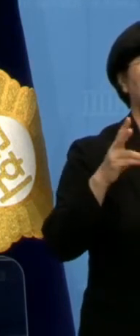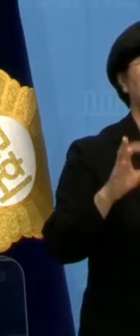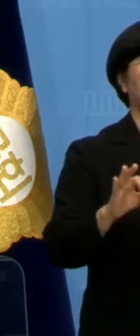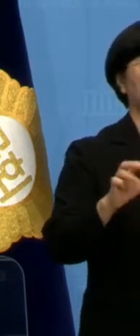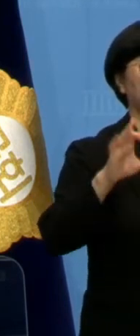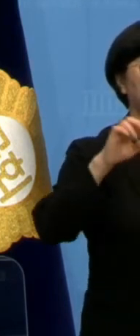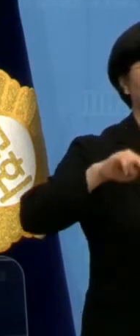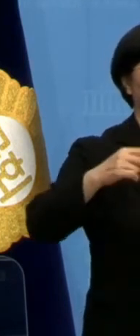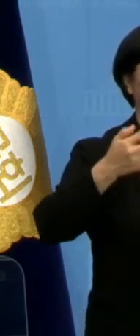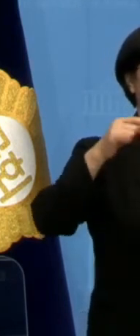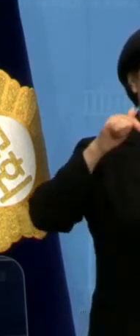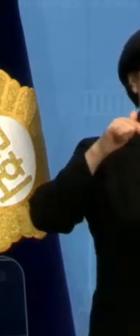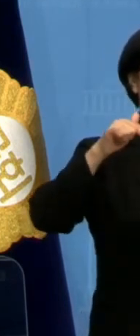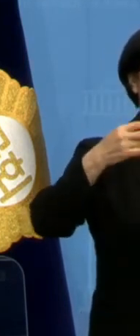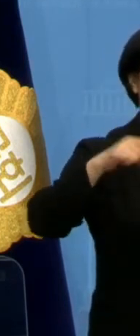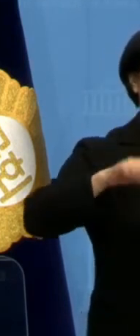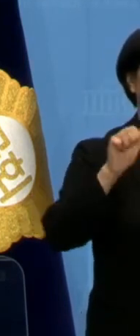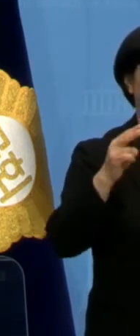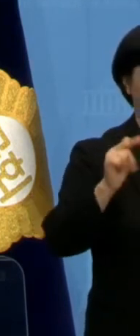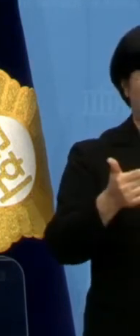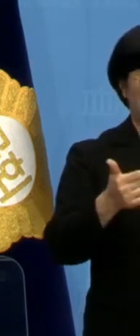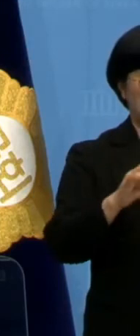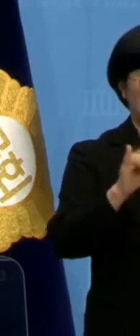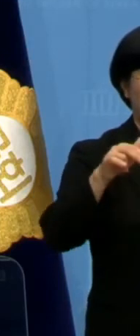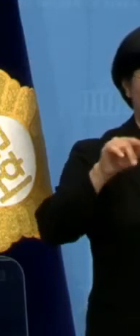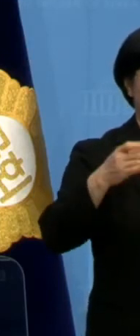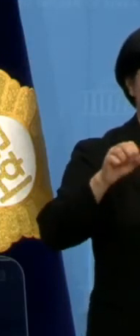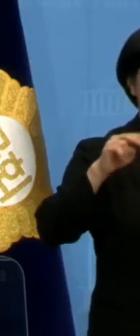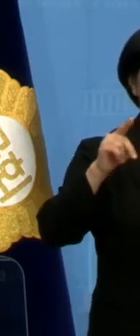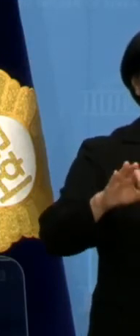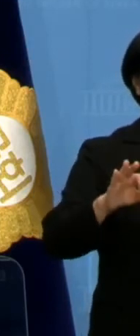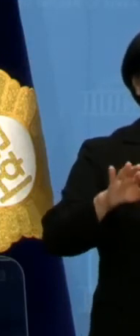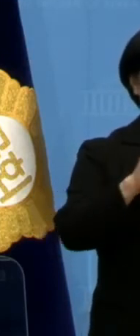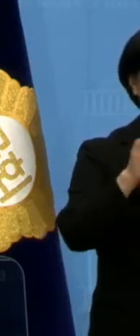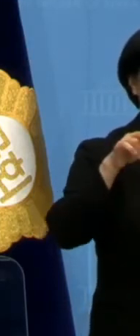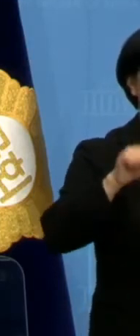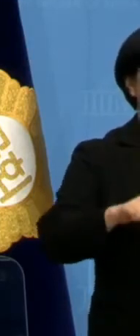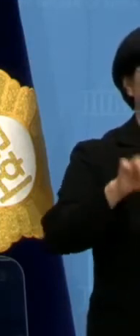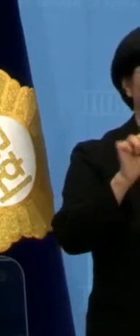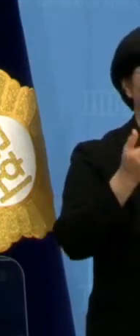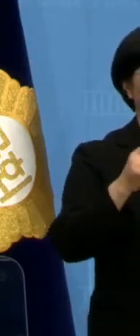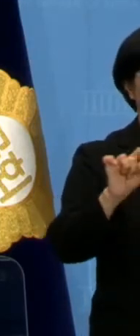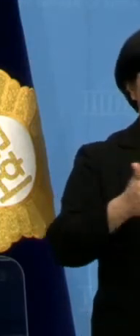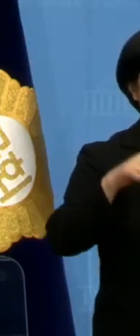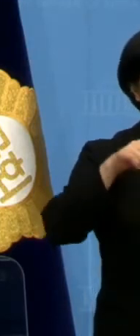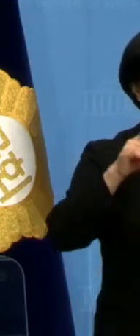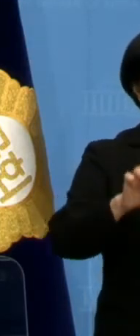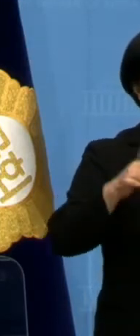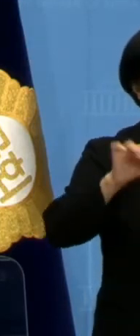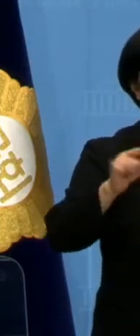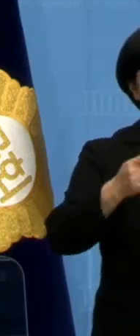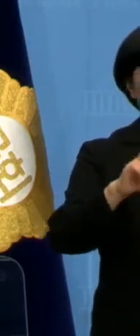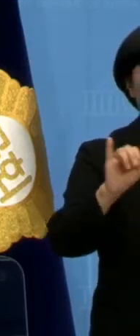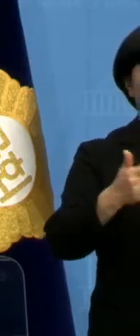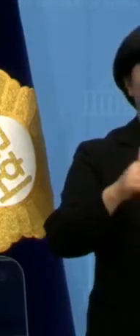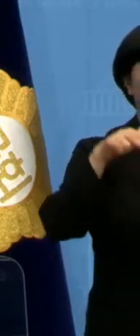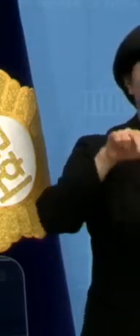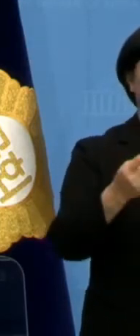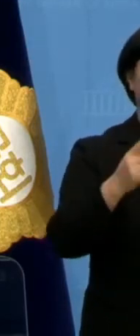윤두현, 윤창현, 이종성, 이주환, 정찬민,